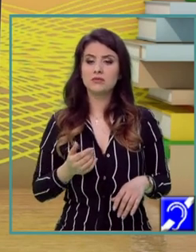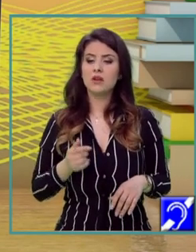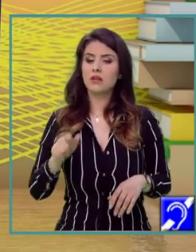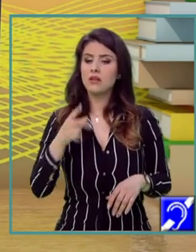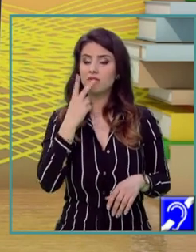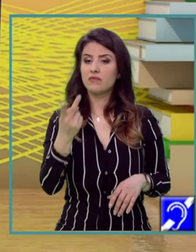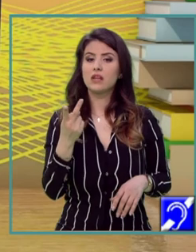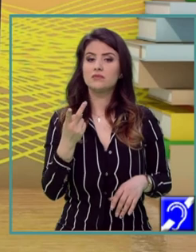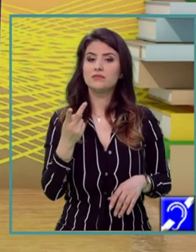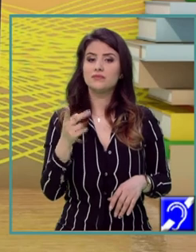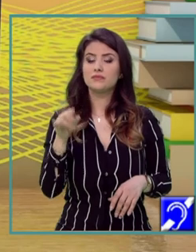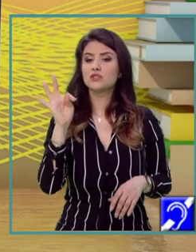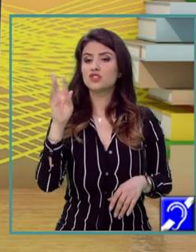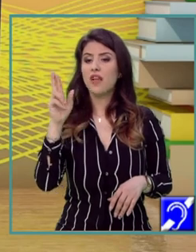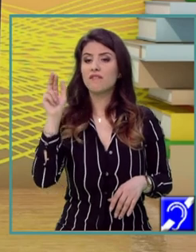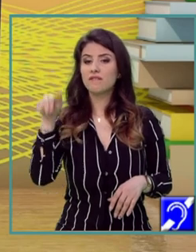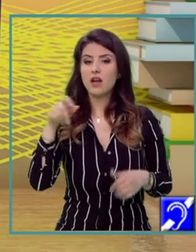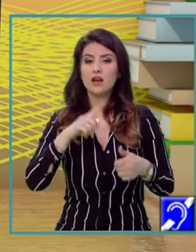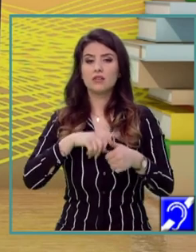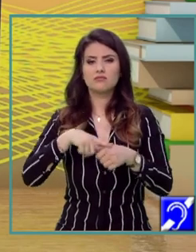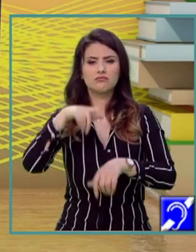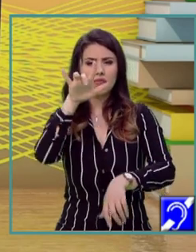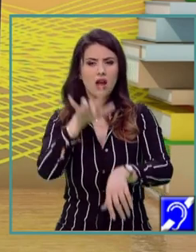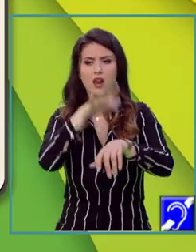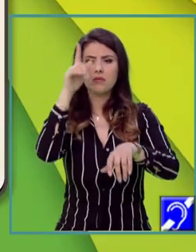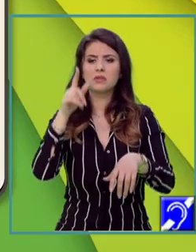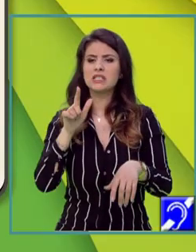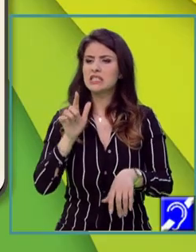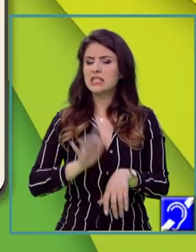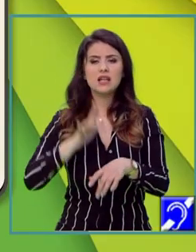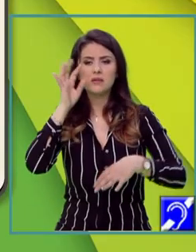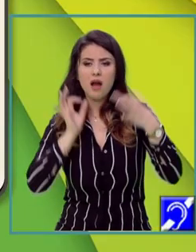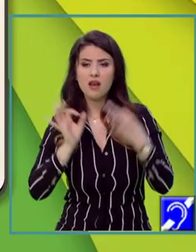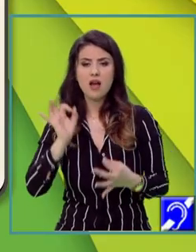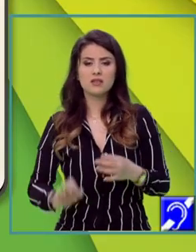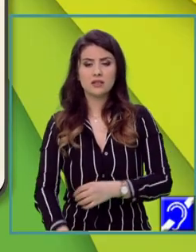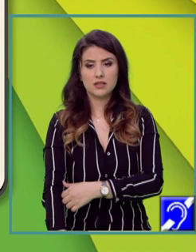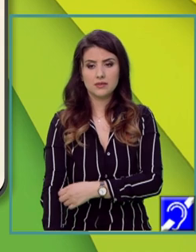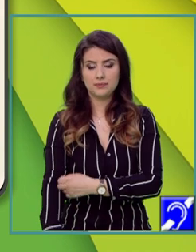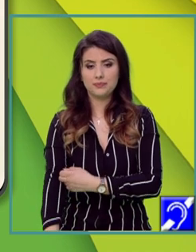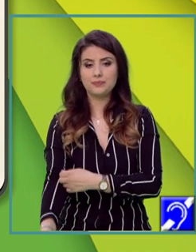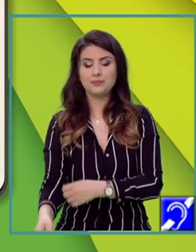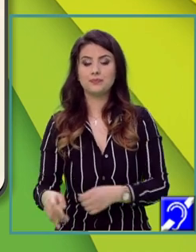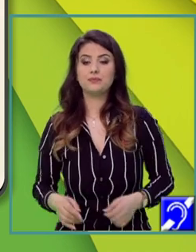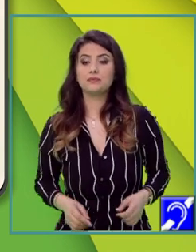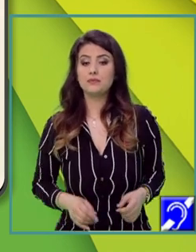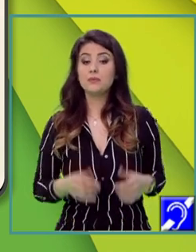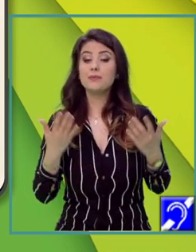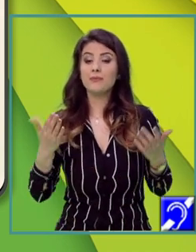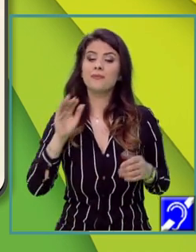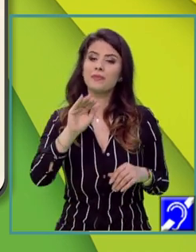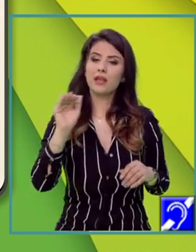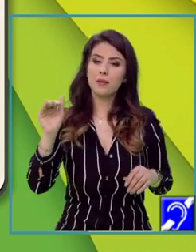cei trei d.hr peruci hyper analitică ci hipersensibil prin urmare copiii aveți în vedere